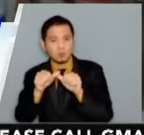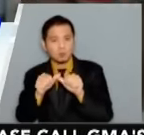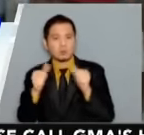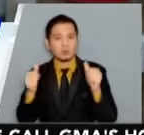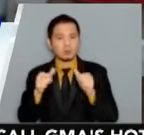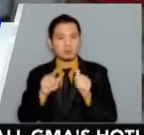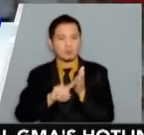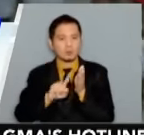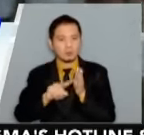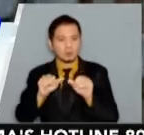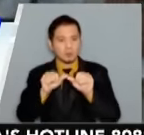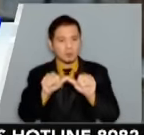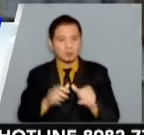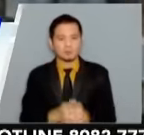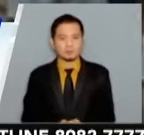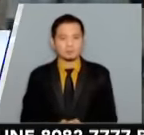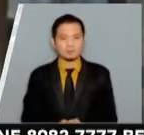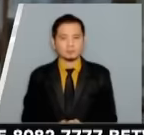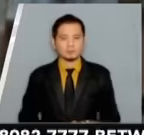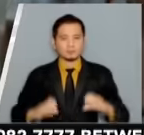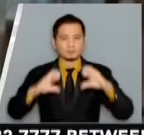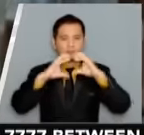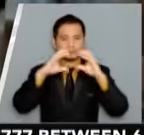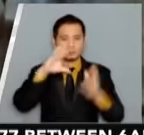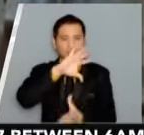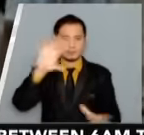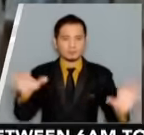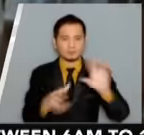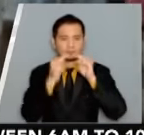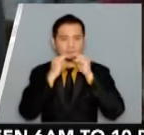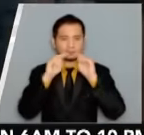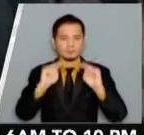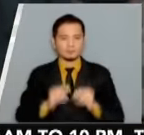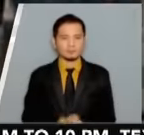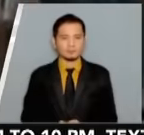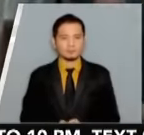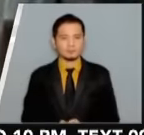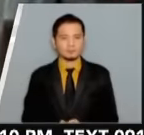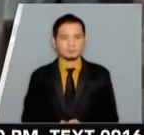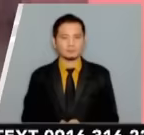ang unang balita mula rin sa Pasig, Bam Alegre para sa GMA Integrated News.